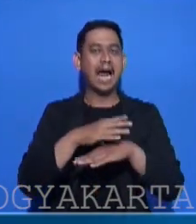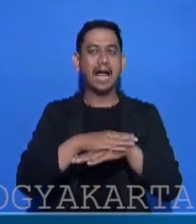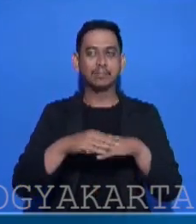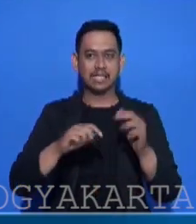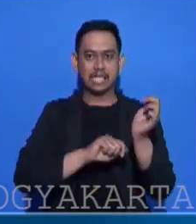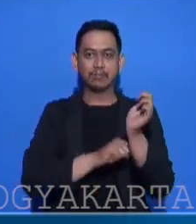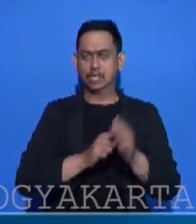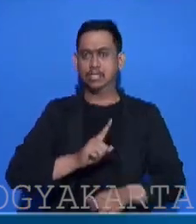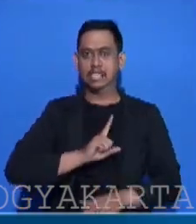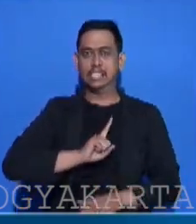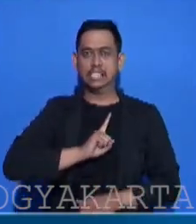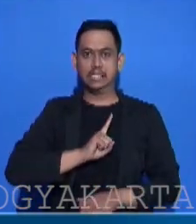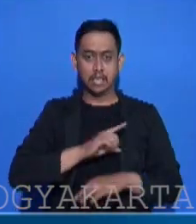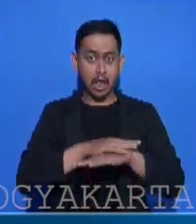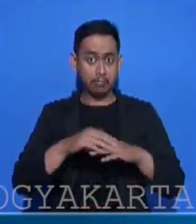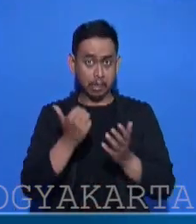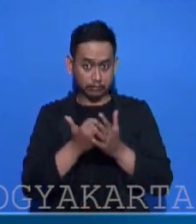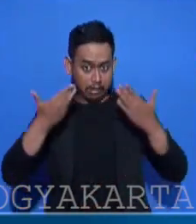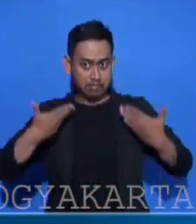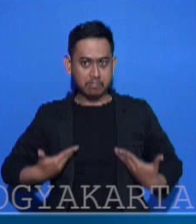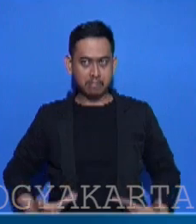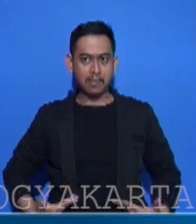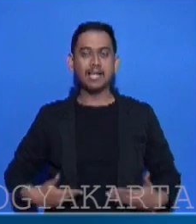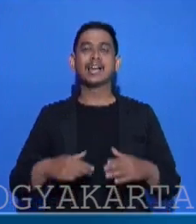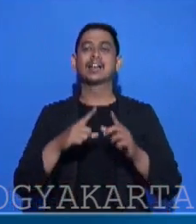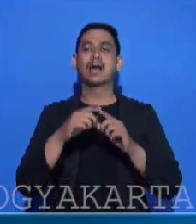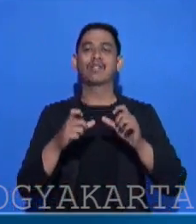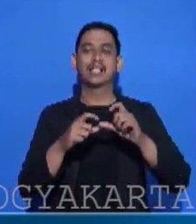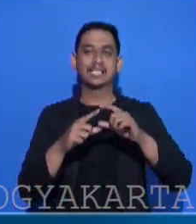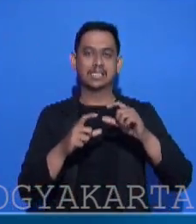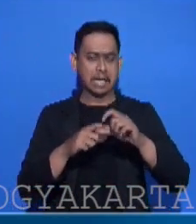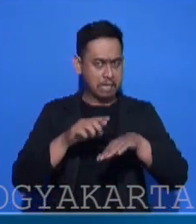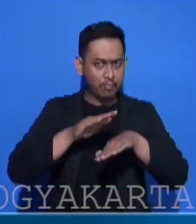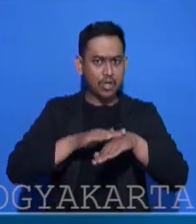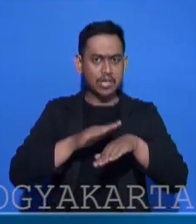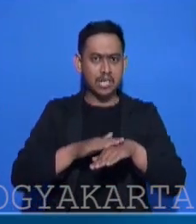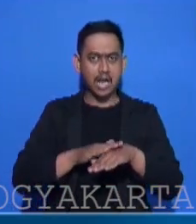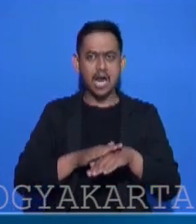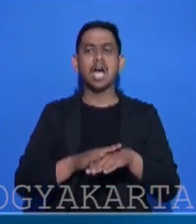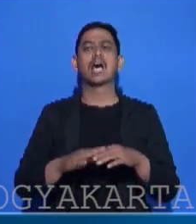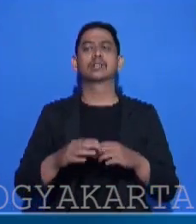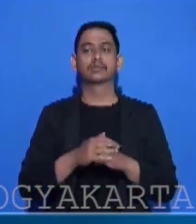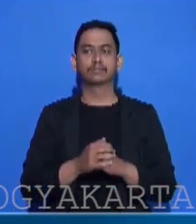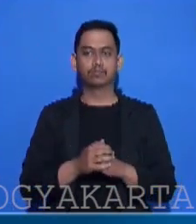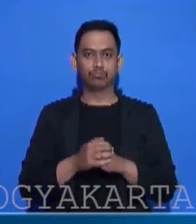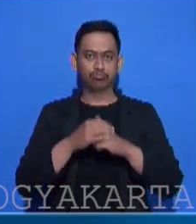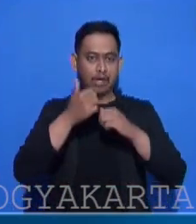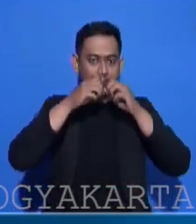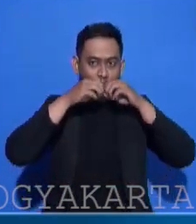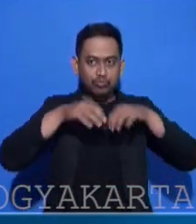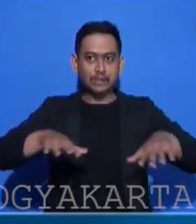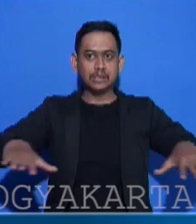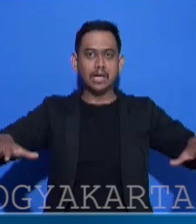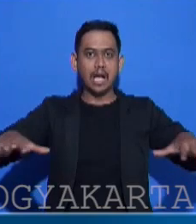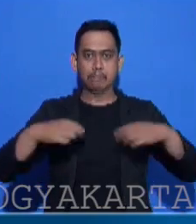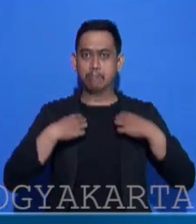serta pribadi yang lembut. Melalui proses akulturasi budaya, keberadaan kebaya tersebar ke seluruh Nusantara. Busana ini juga banyak